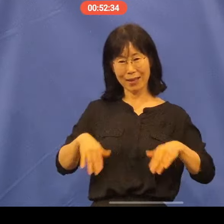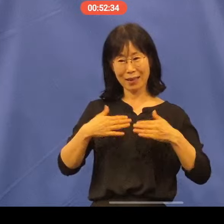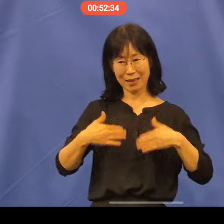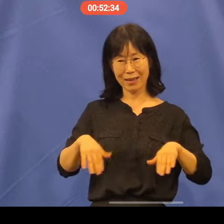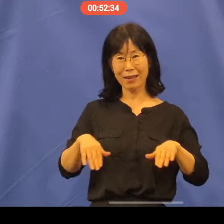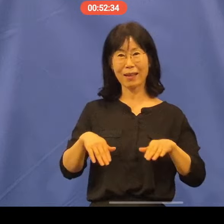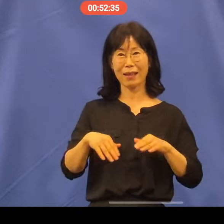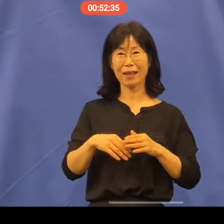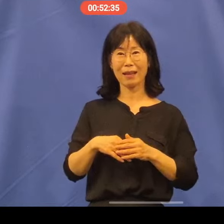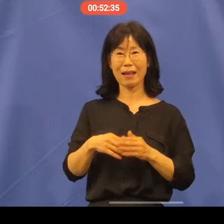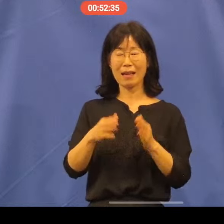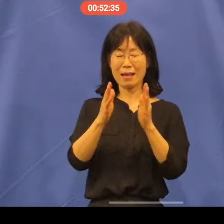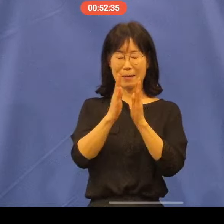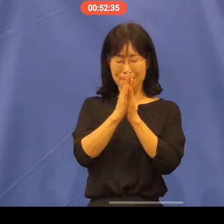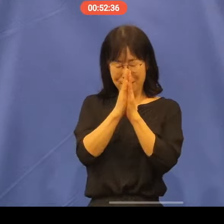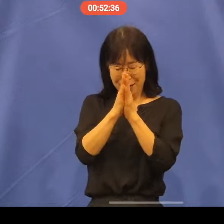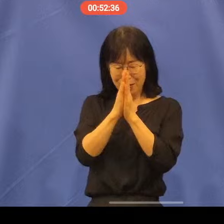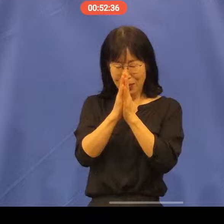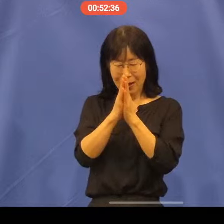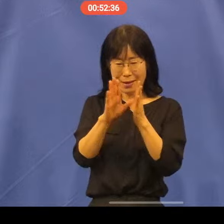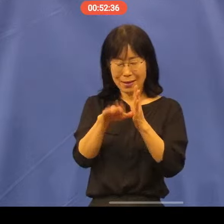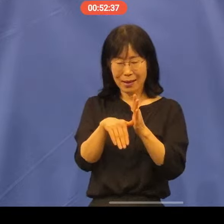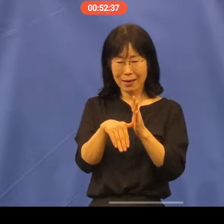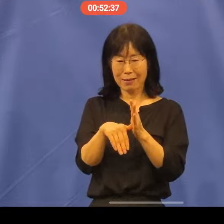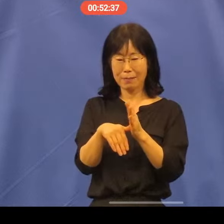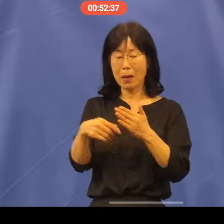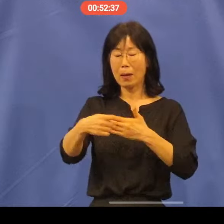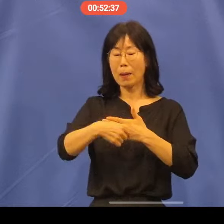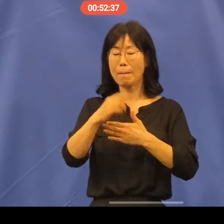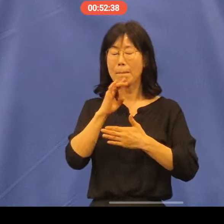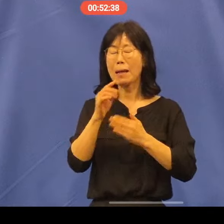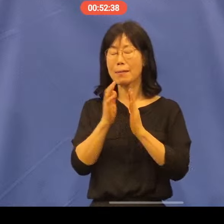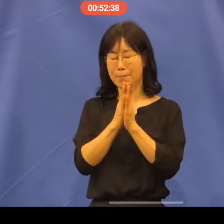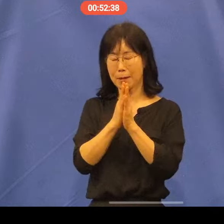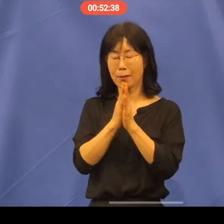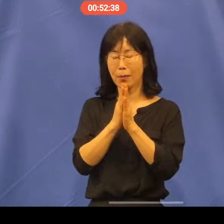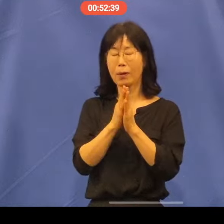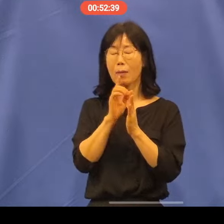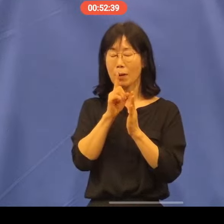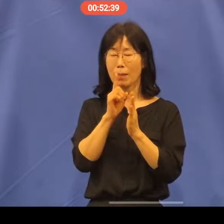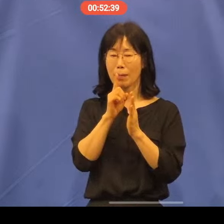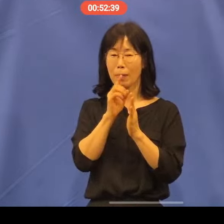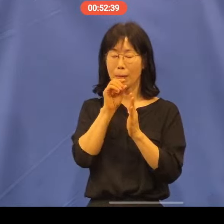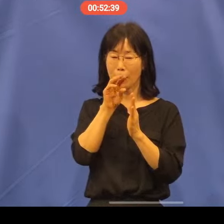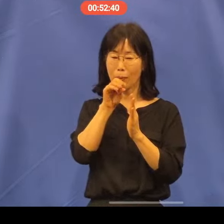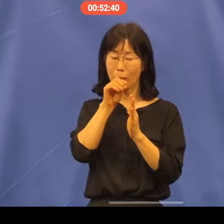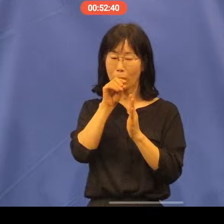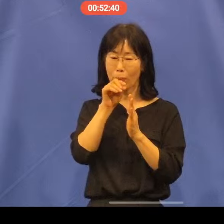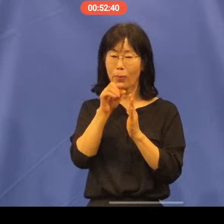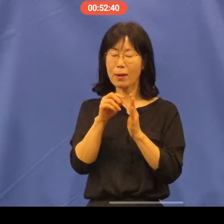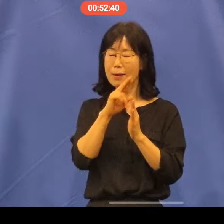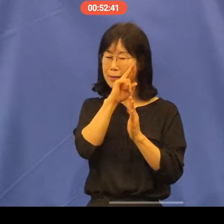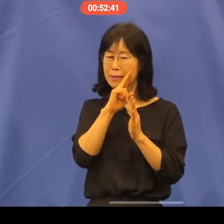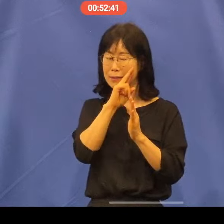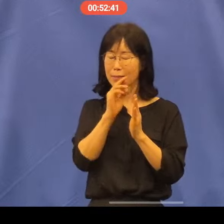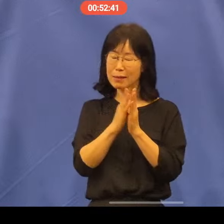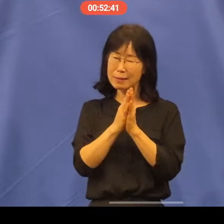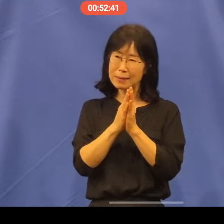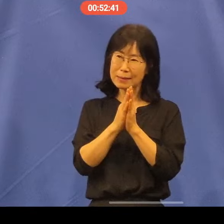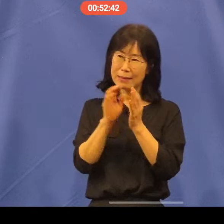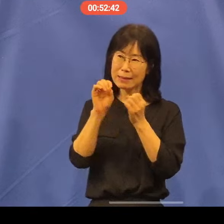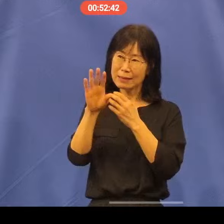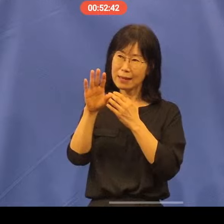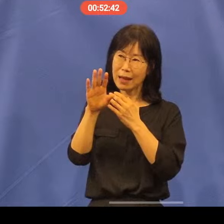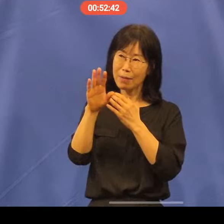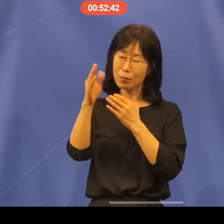기도는 하고 있지만 매우 소극적인 기도라고. 기도를 하지만 의심하는 거예요. 의심하고 기도하니까 그 기도는 아무